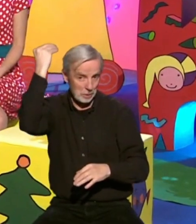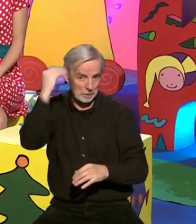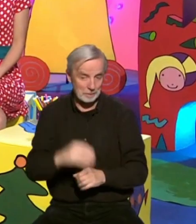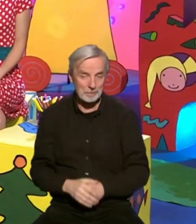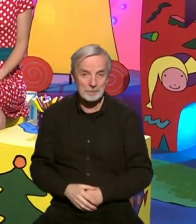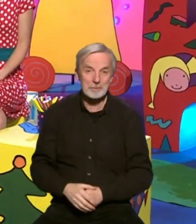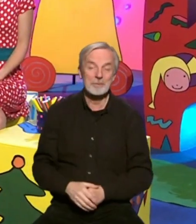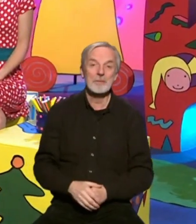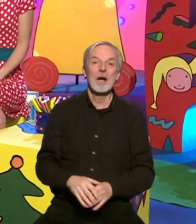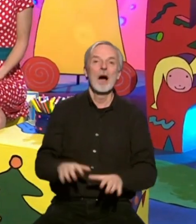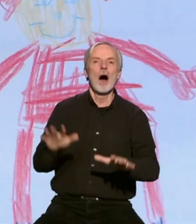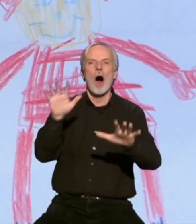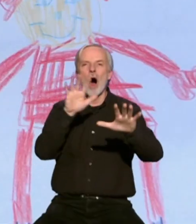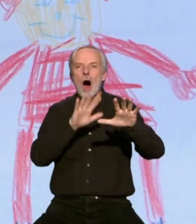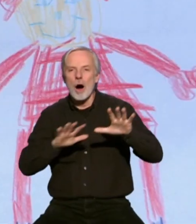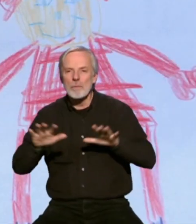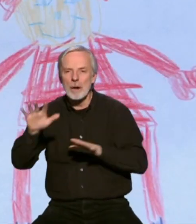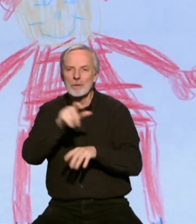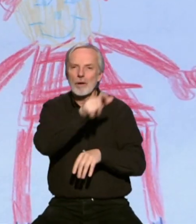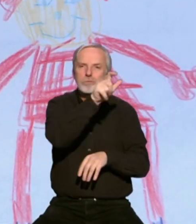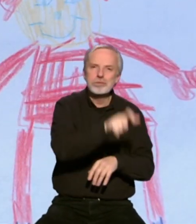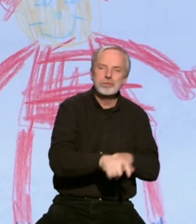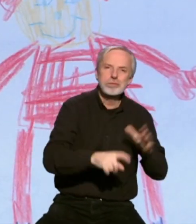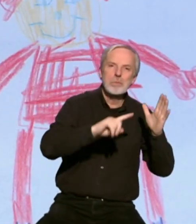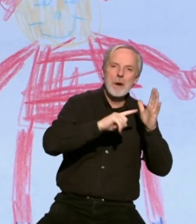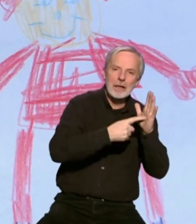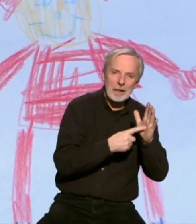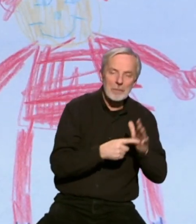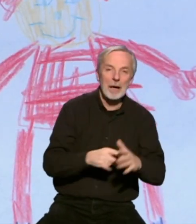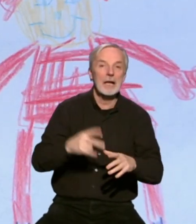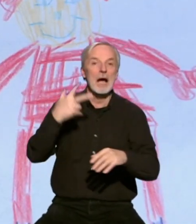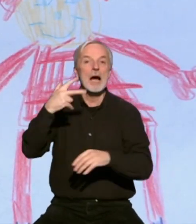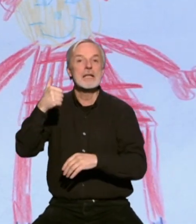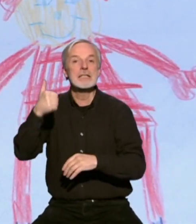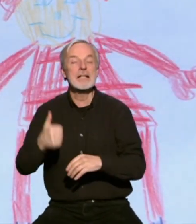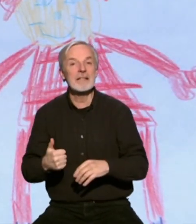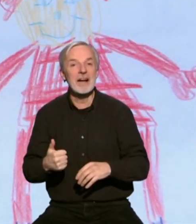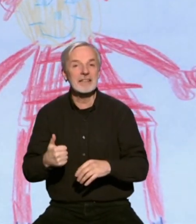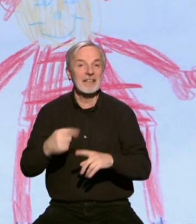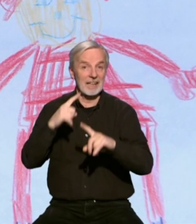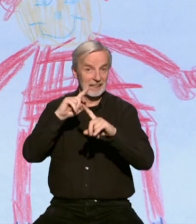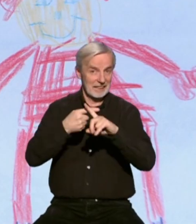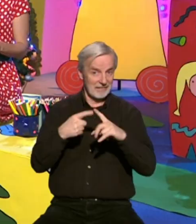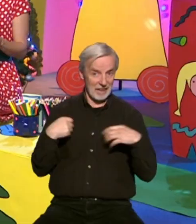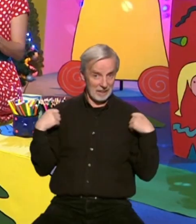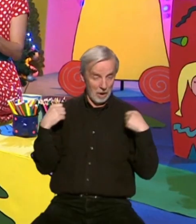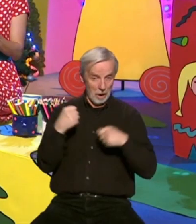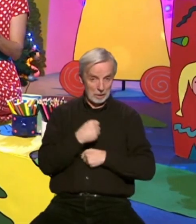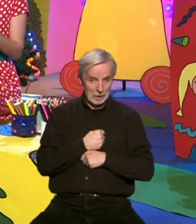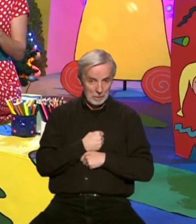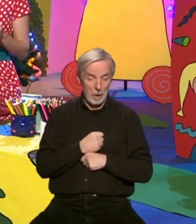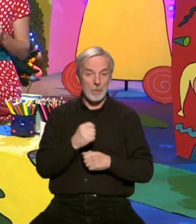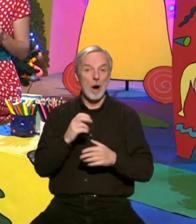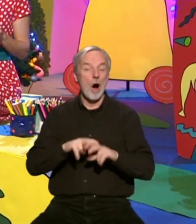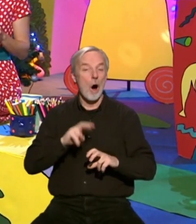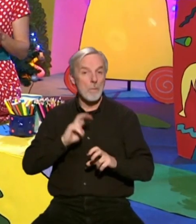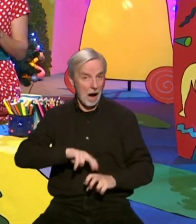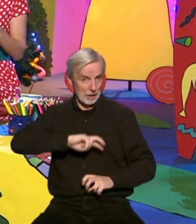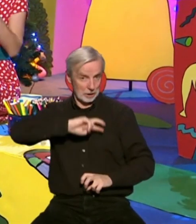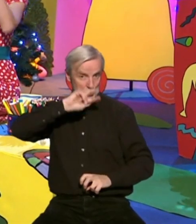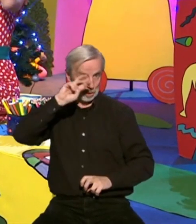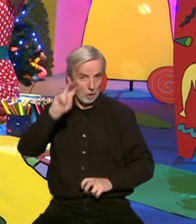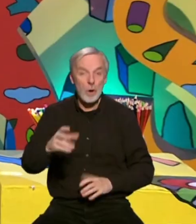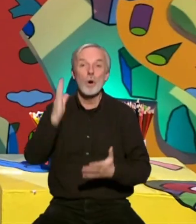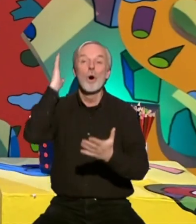Enebene, Petr metr, Silvestr si oblík svetr, bim bam, hop a skok, přichází k nám